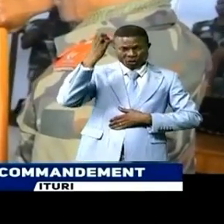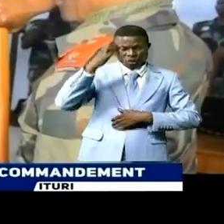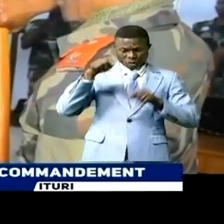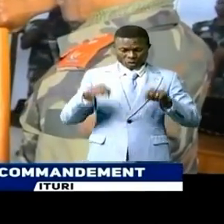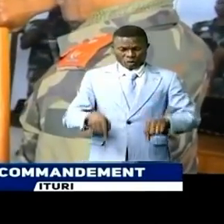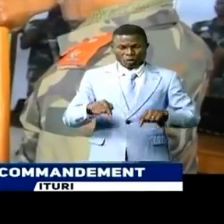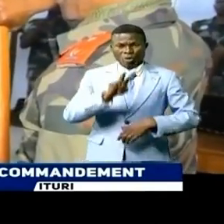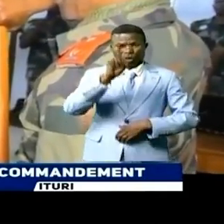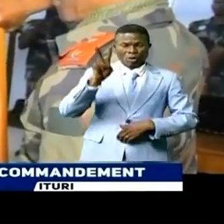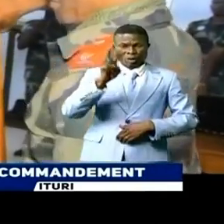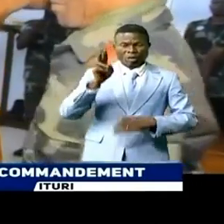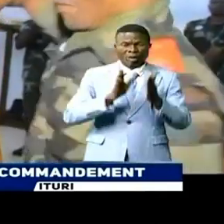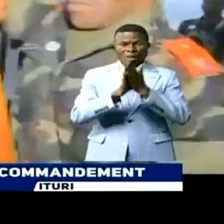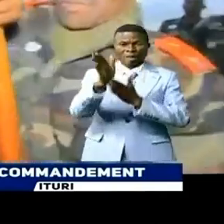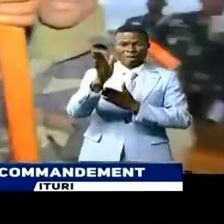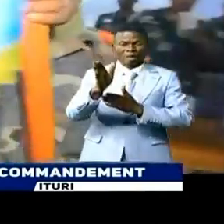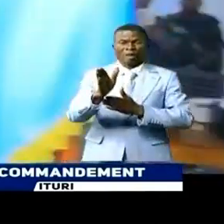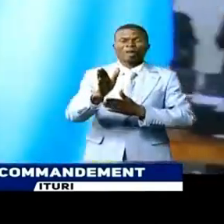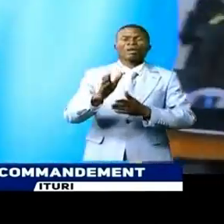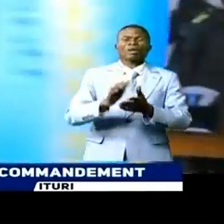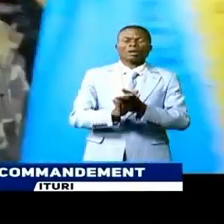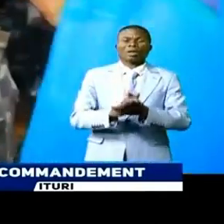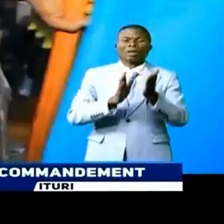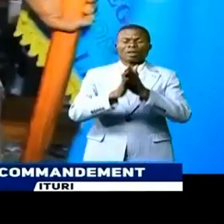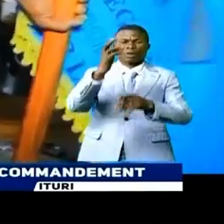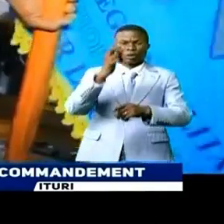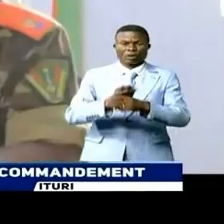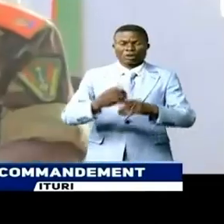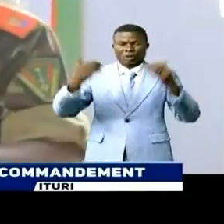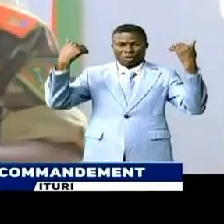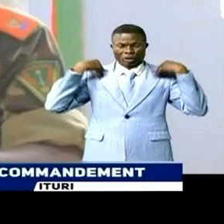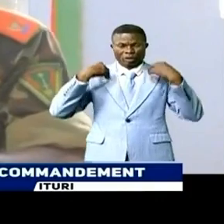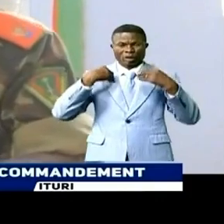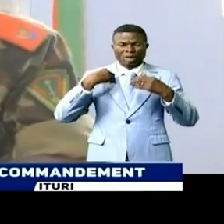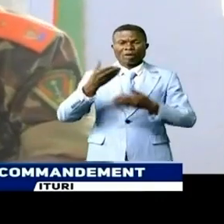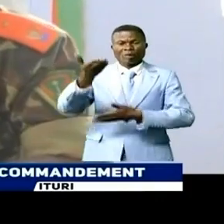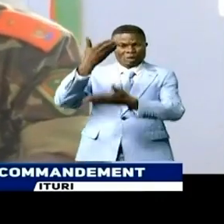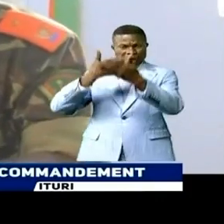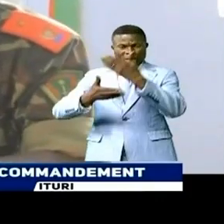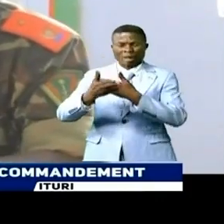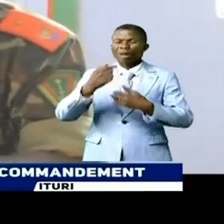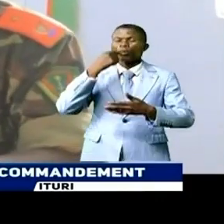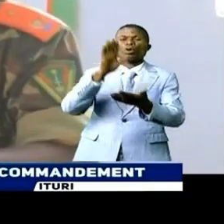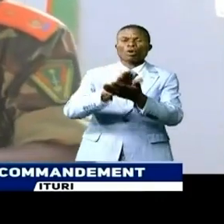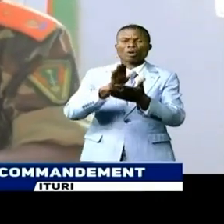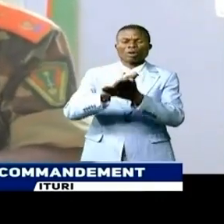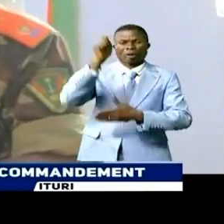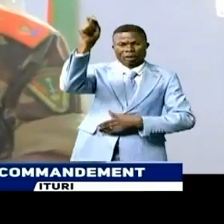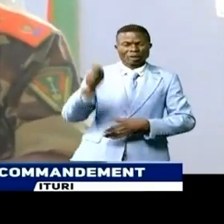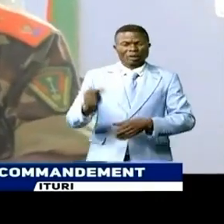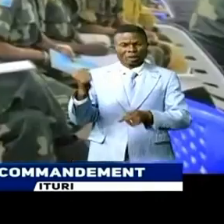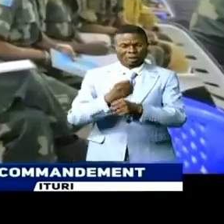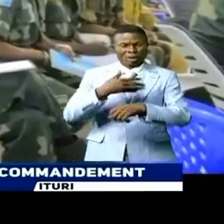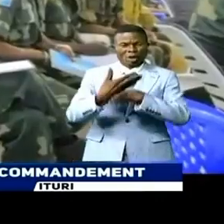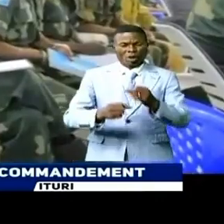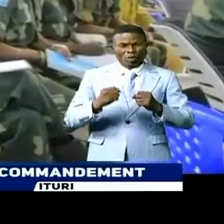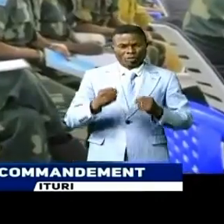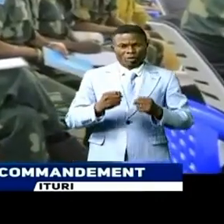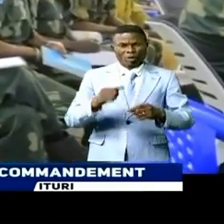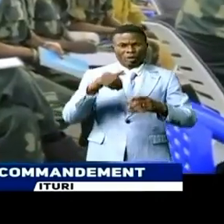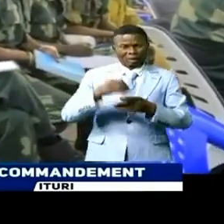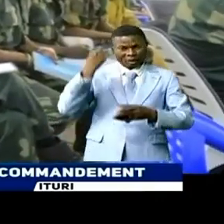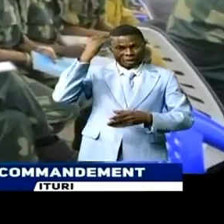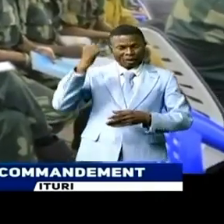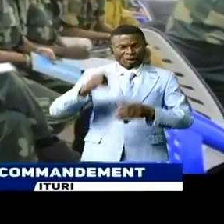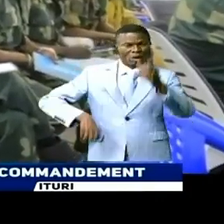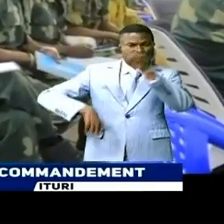ce vendredi 15 avril l'occasion pour le commandant sortant de remercier ses compagnons d'armes pour le travail a bâti dans les cas de la